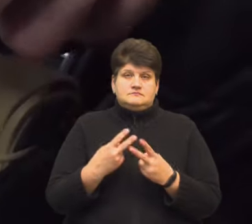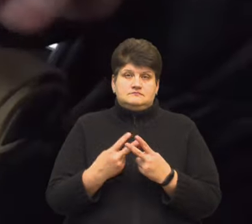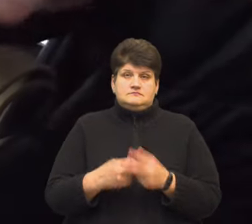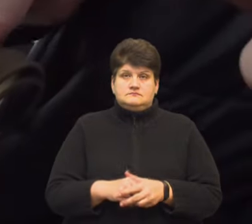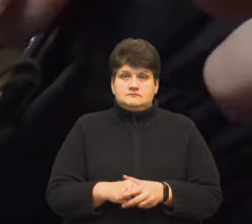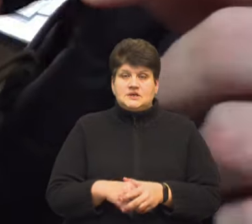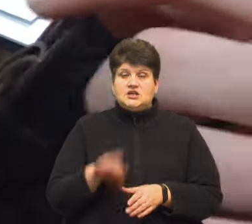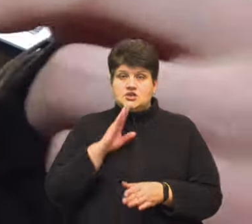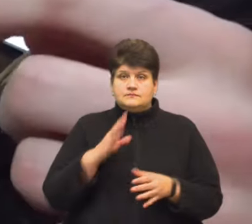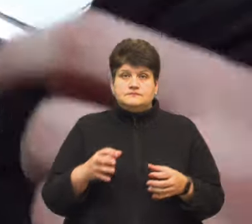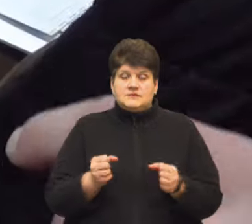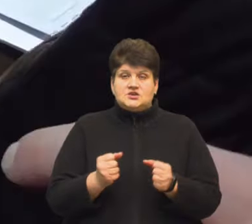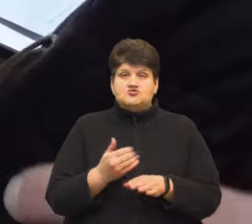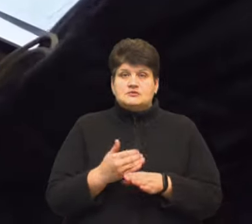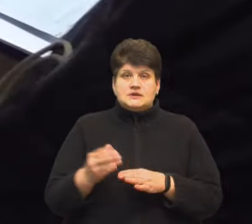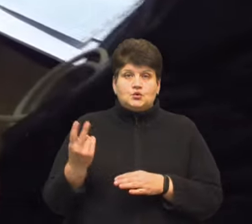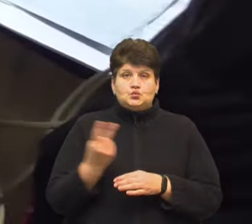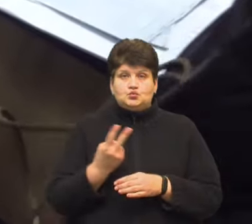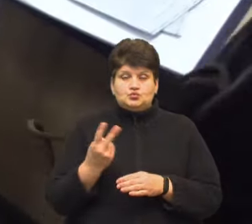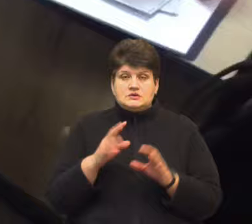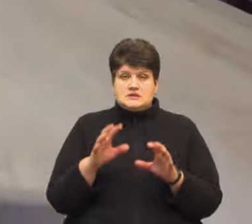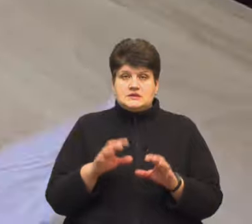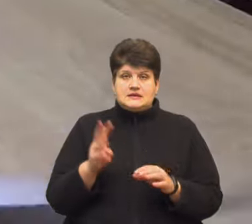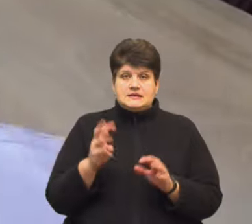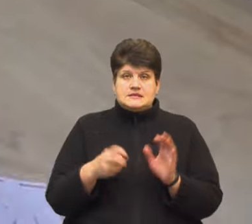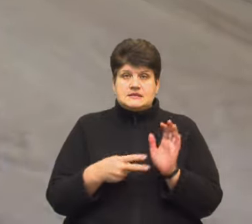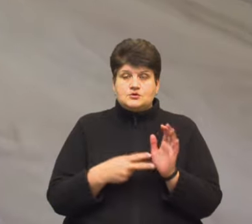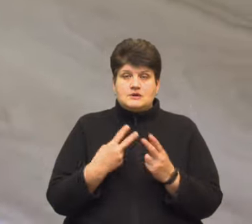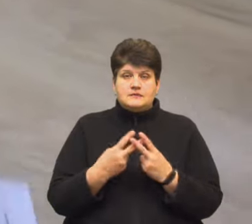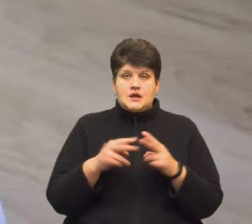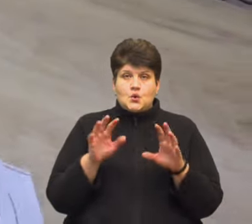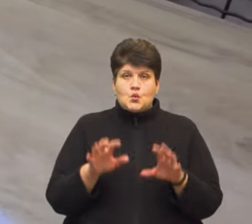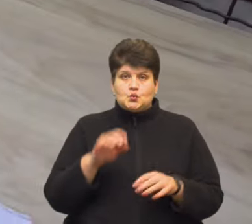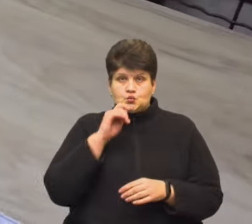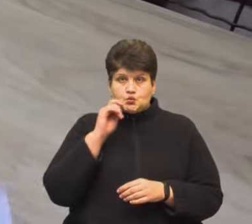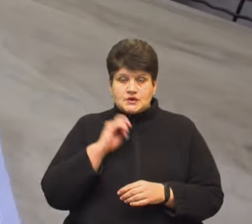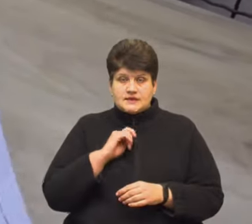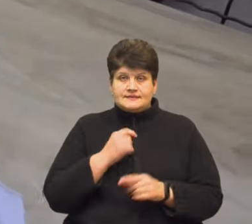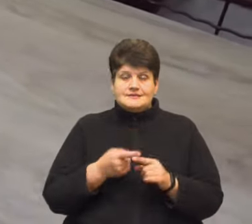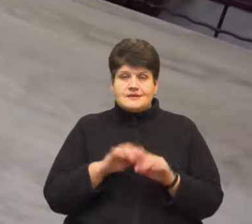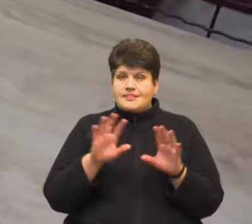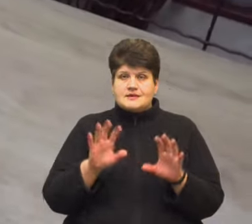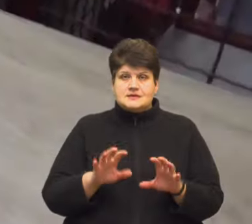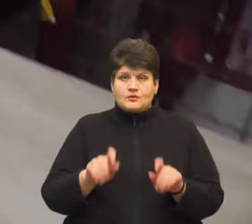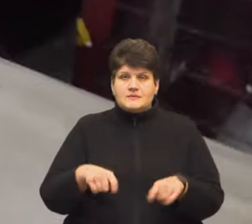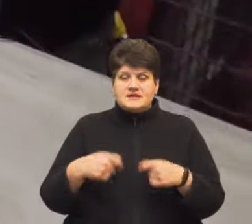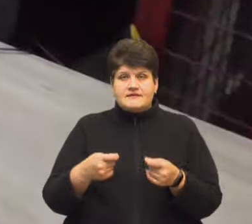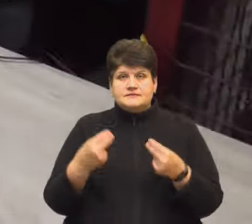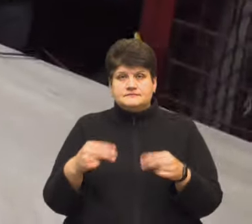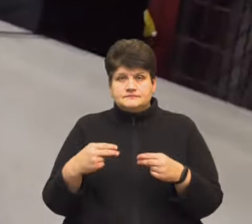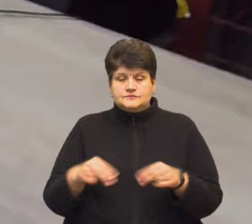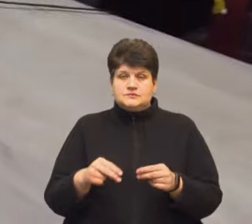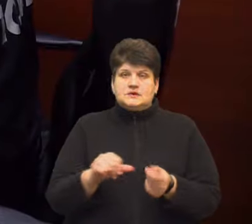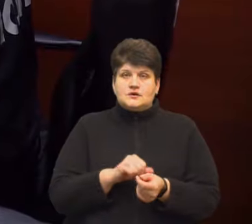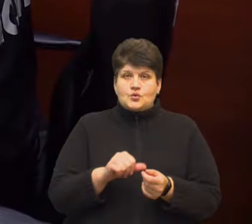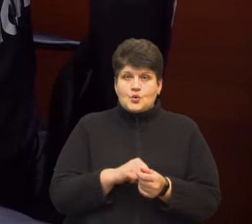жінку за отримали згідно з частиною другою статті 307 Кримінального кодексу України це незаконне пересилання чи збут наркотичних засобів